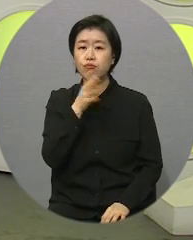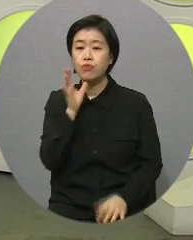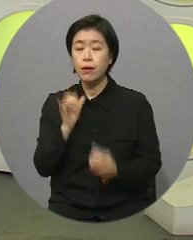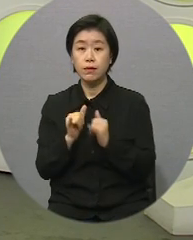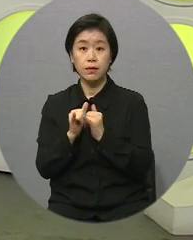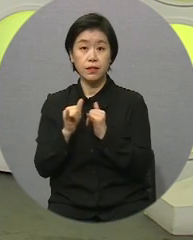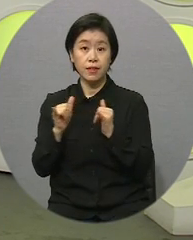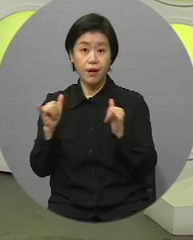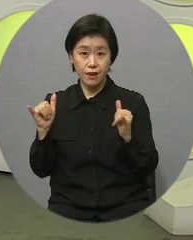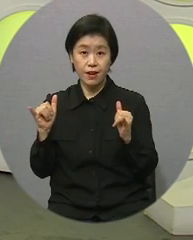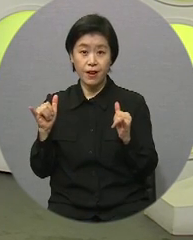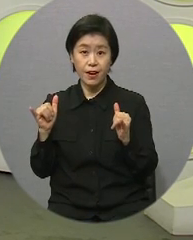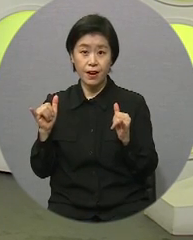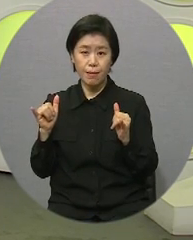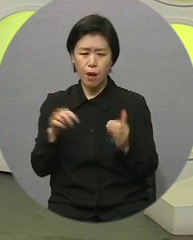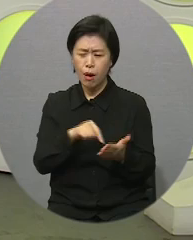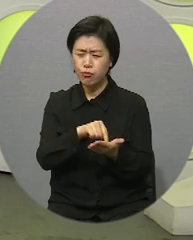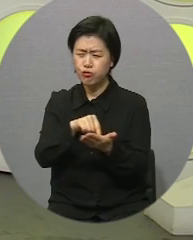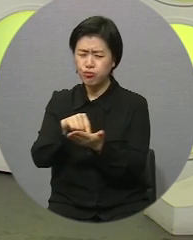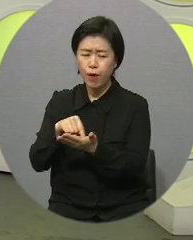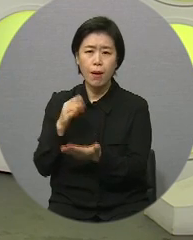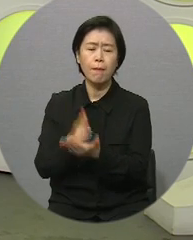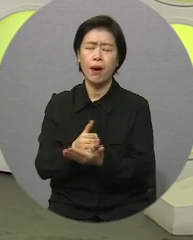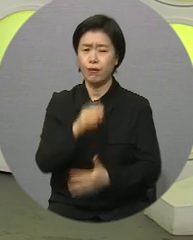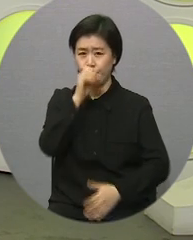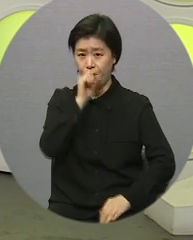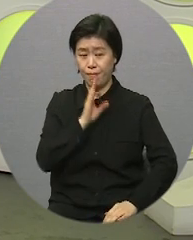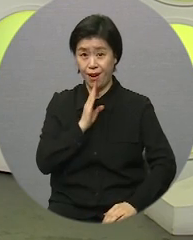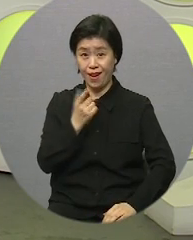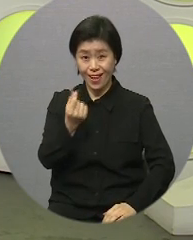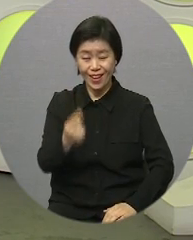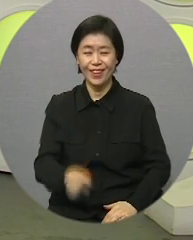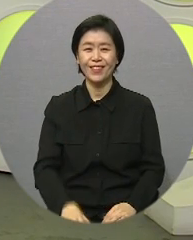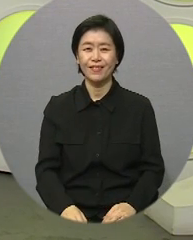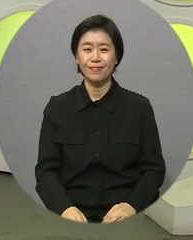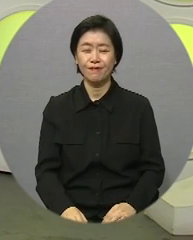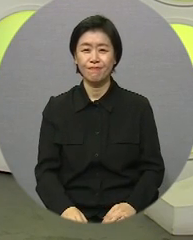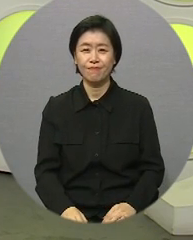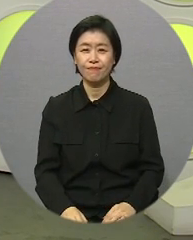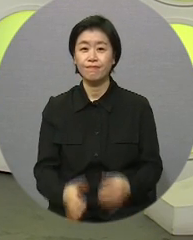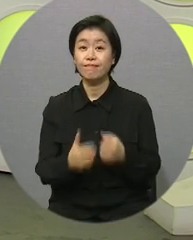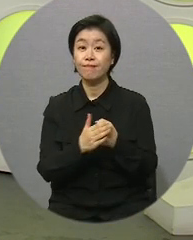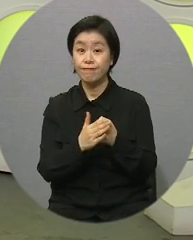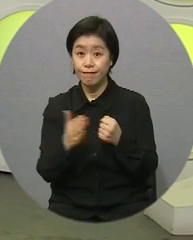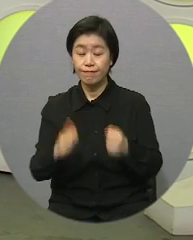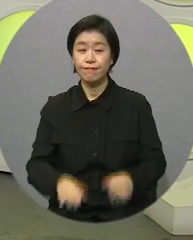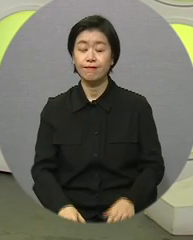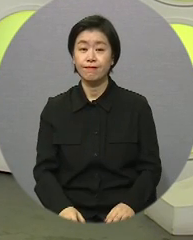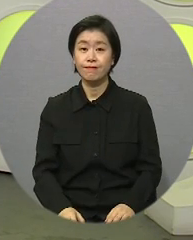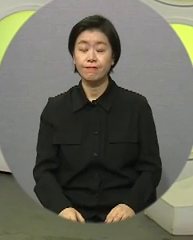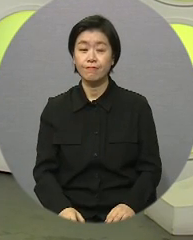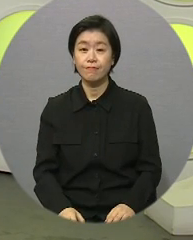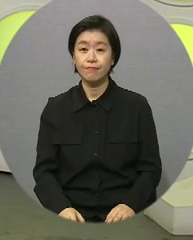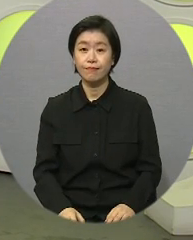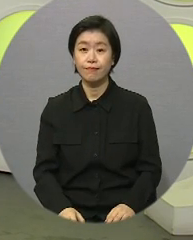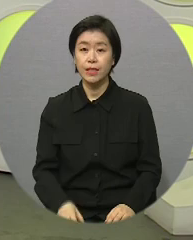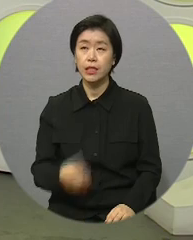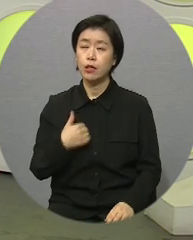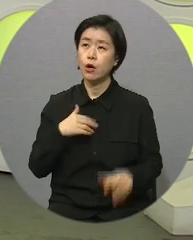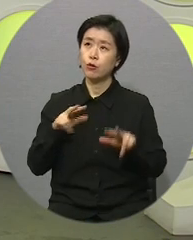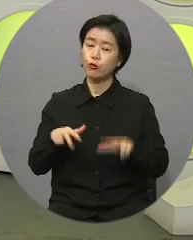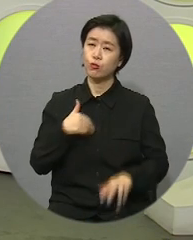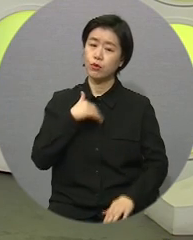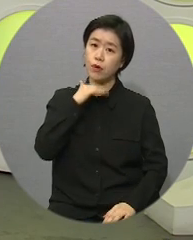분들이 좀 외롭지 않아야 돼요 아우 맞습니다네 그래서 우리가 지금 저도 벌써